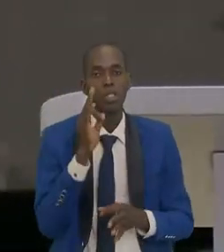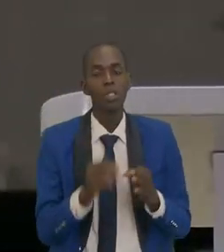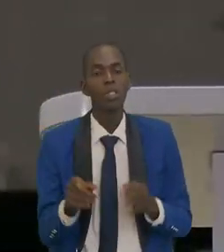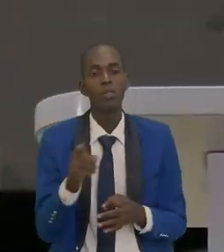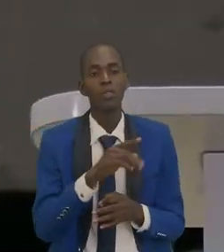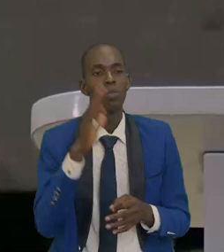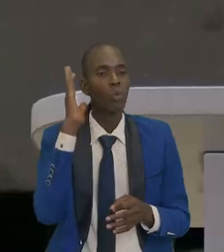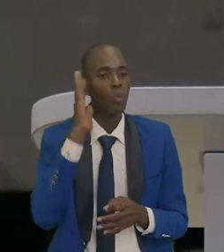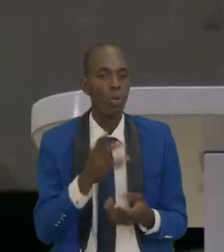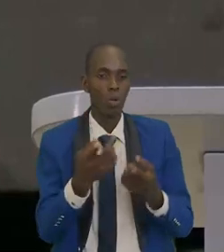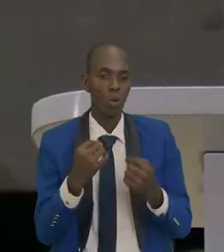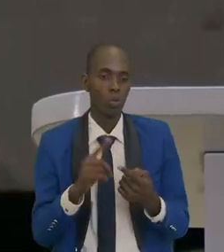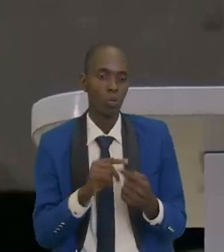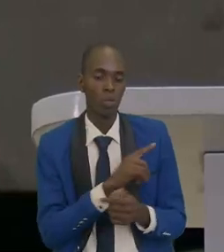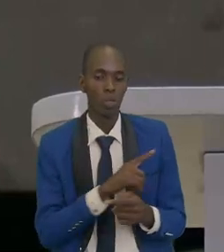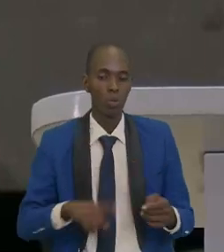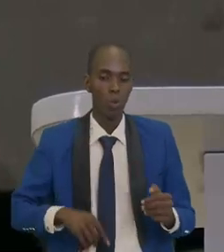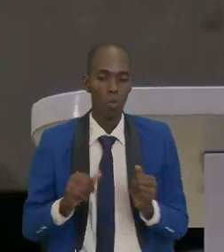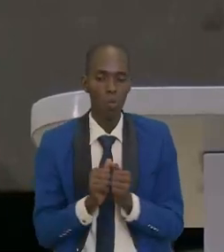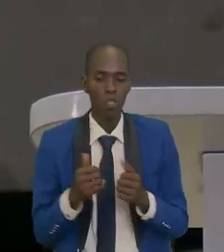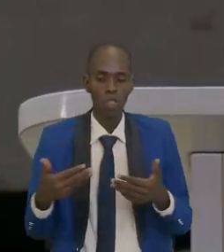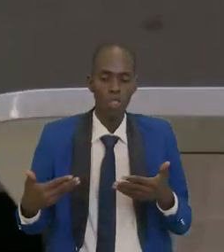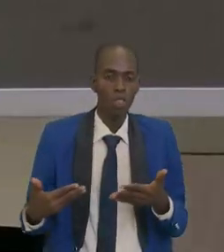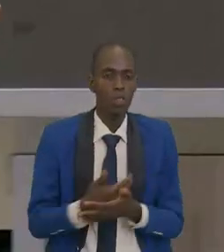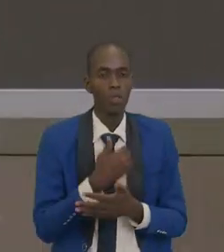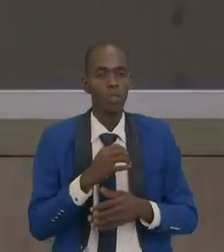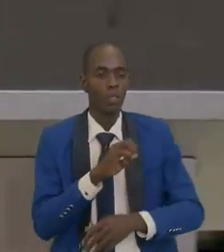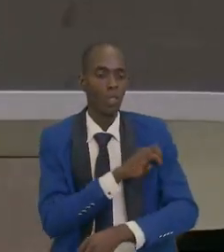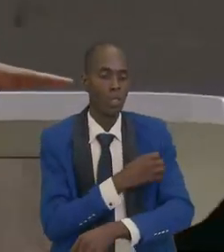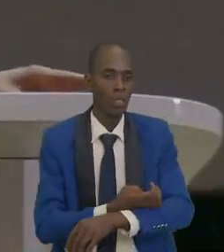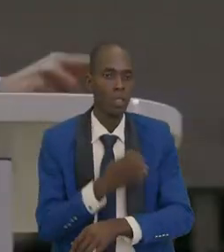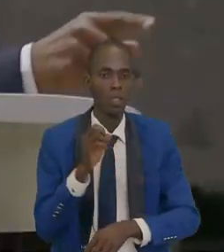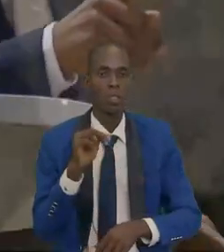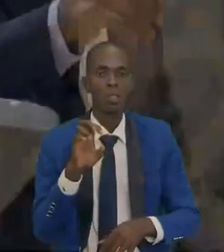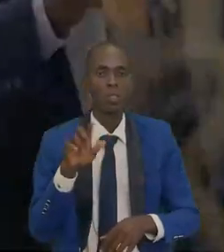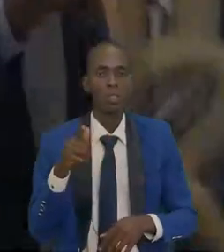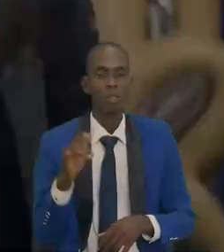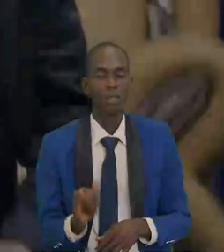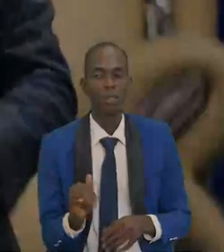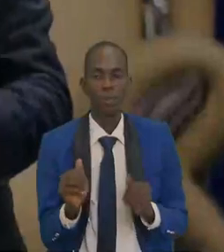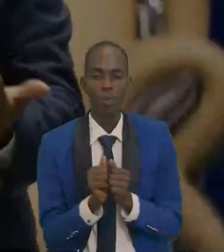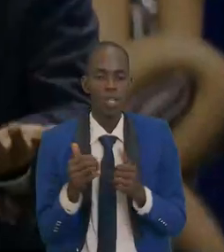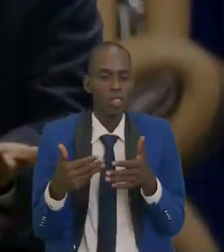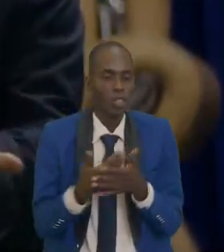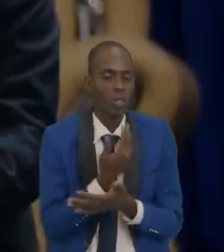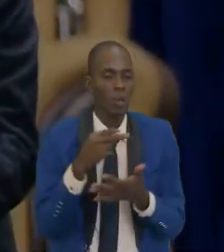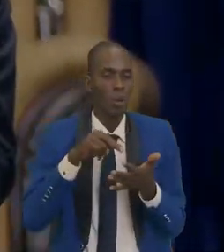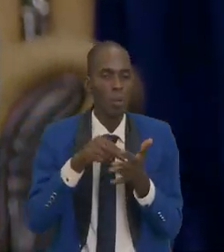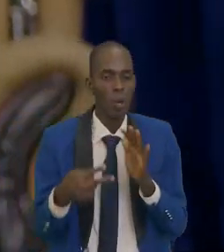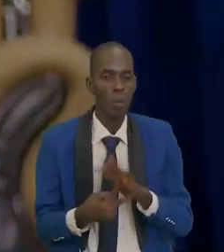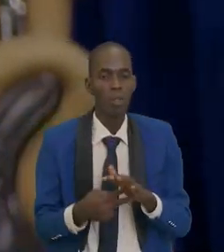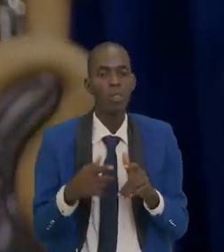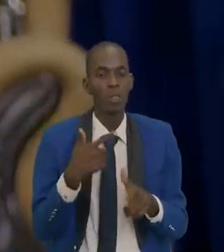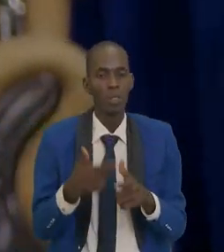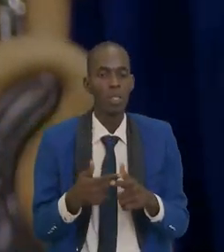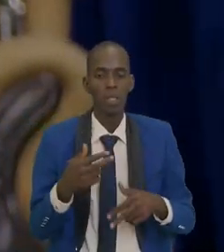si nous pouvons venir au Seigneur avec une nouvelle énergie, avec un objectif nouveau, le réveil